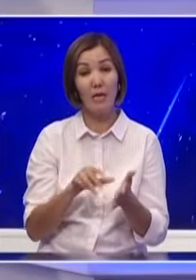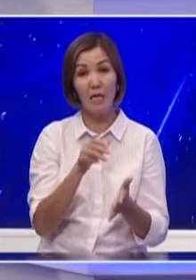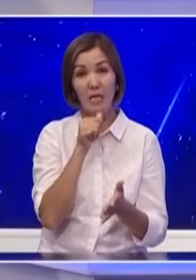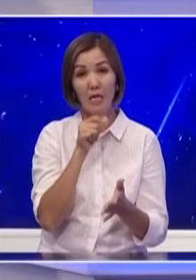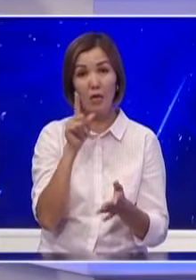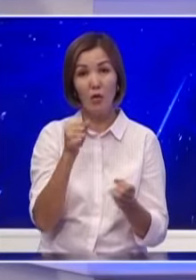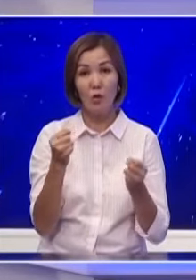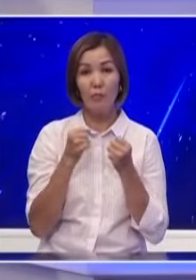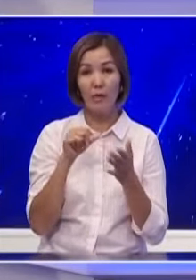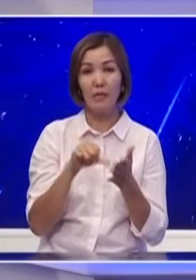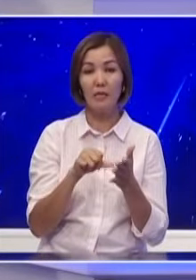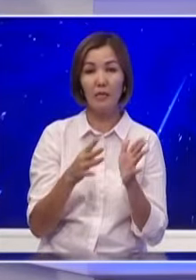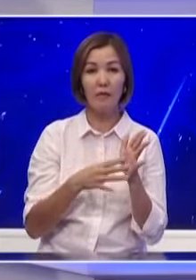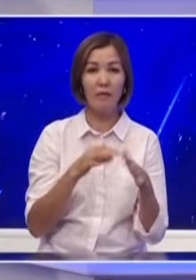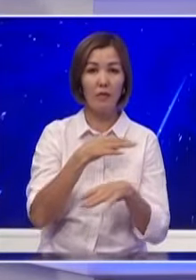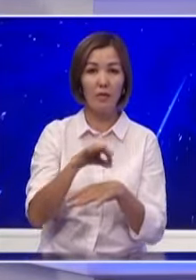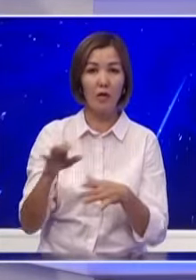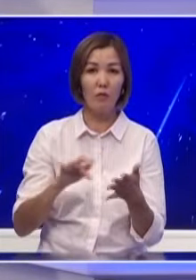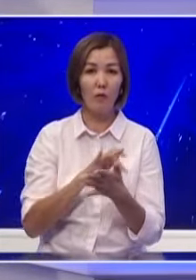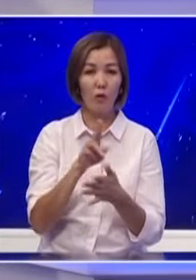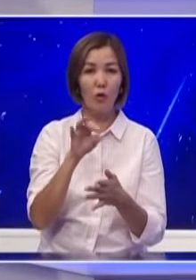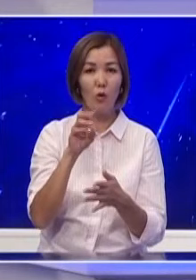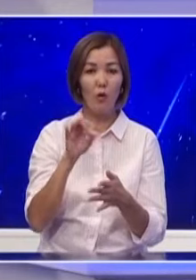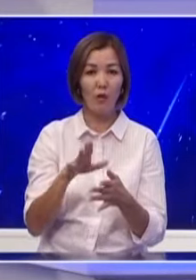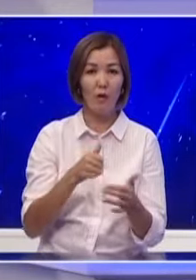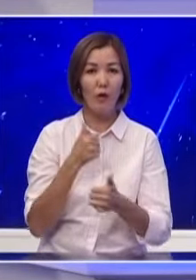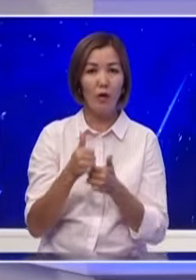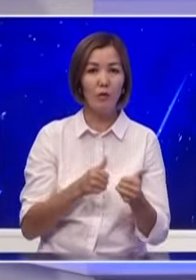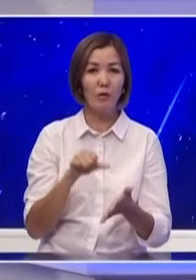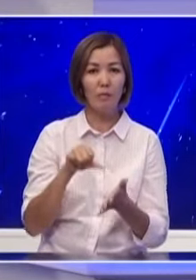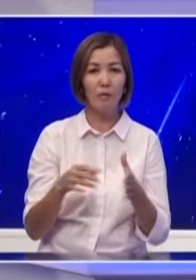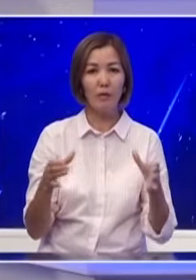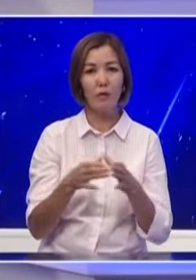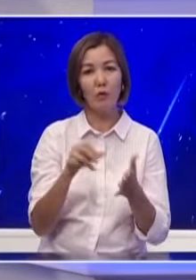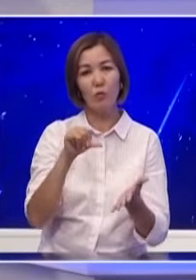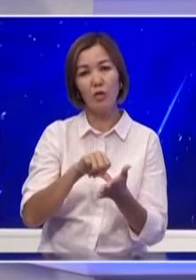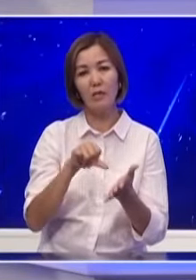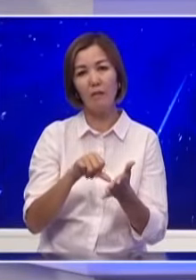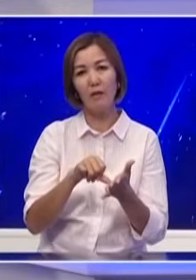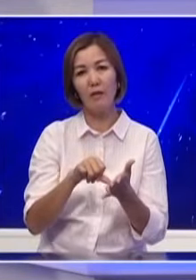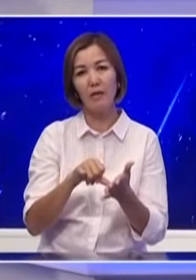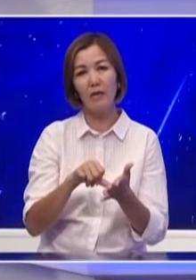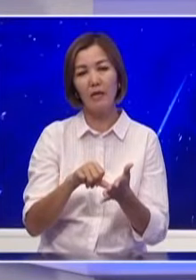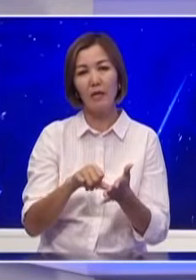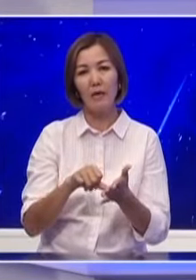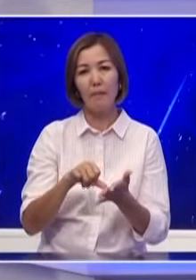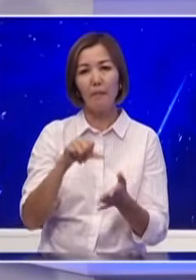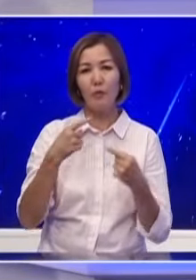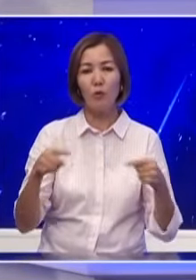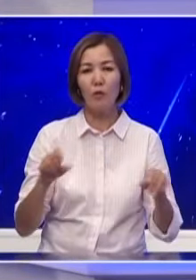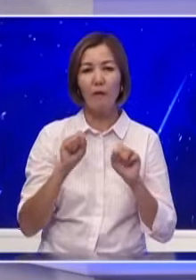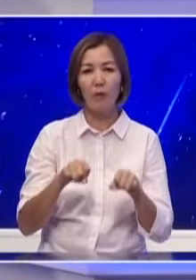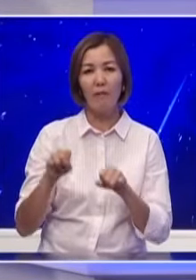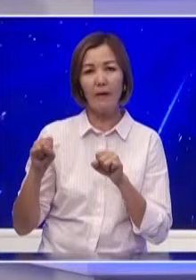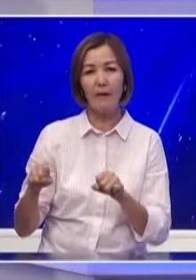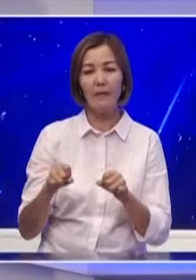100 спортсменов из 9 районов и города Кунаев. В турнире помимо сотрудников департамента участвовали и представители других